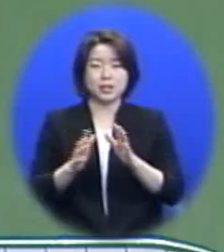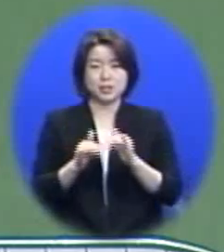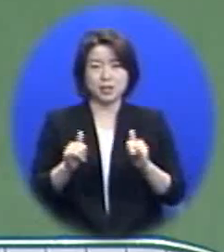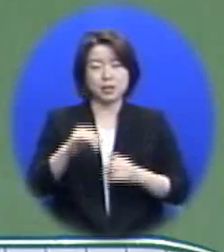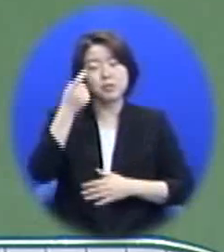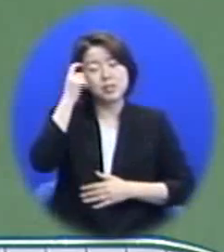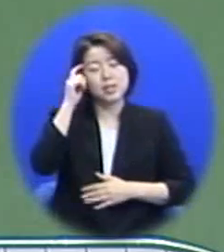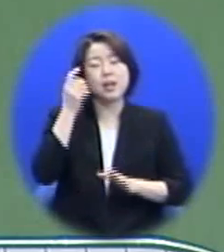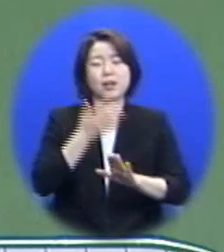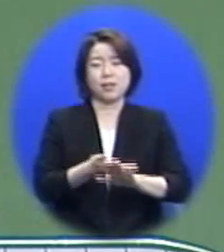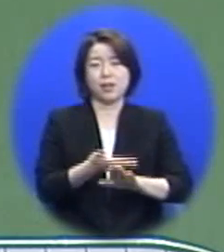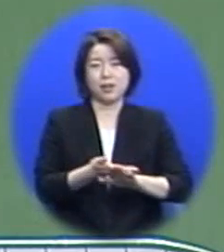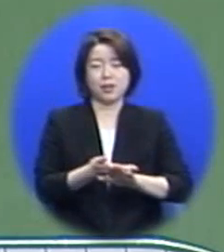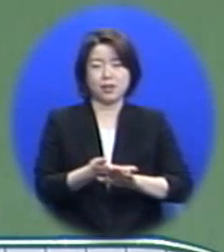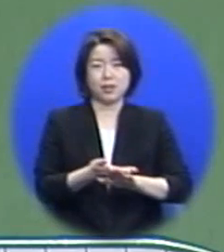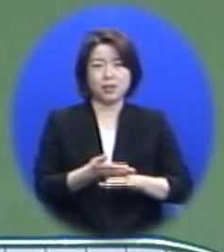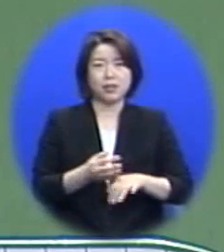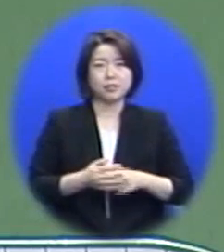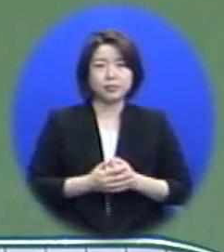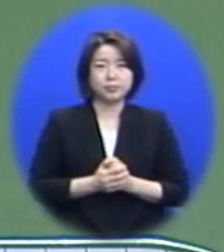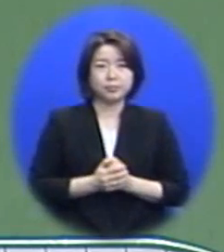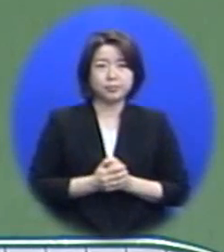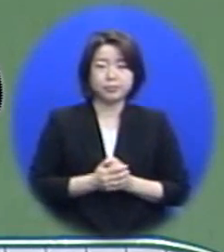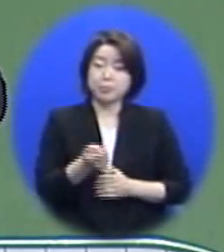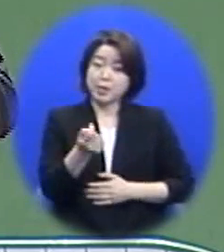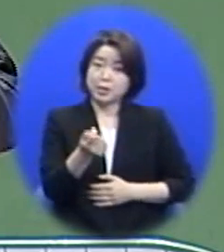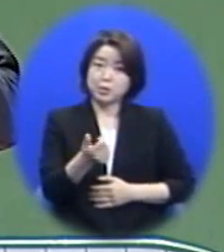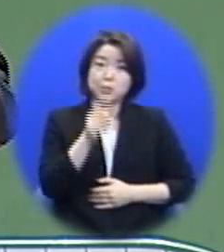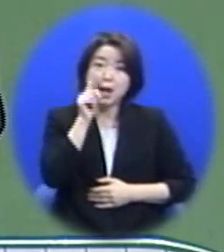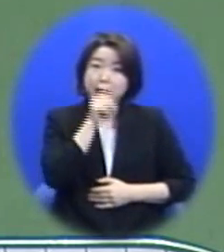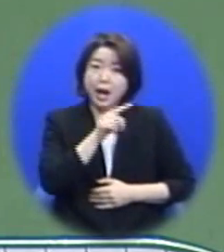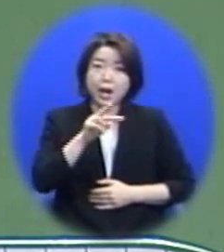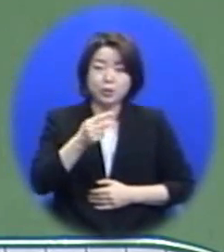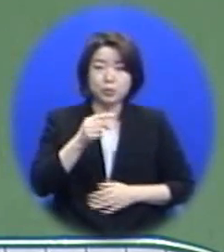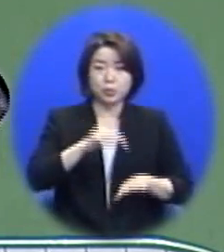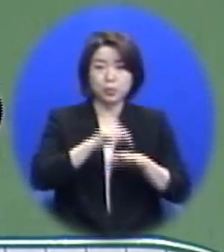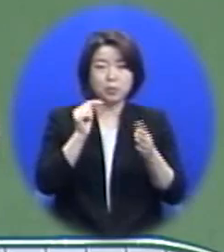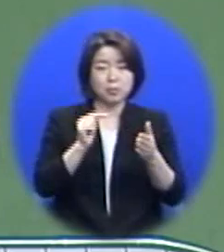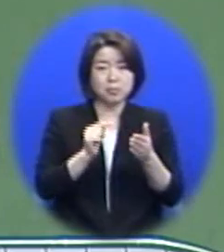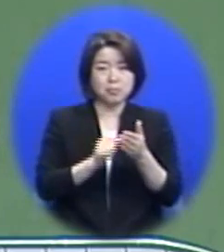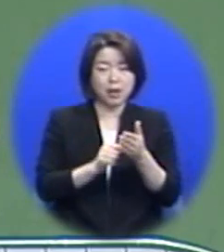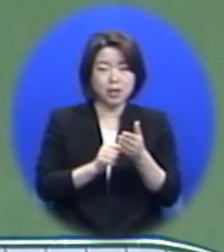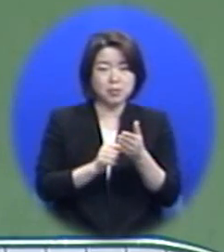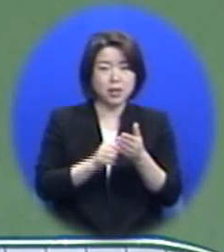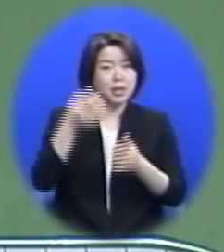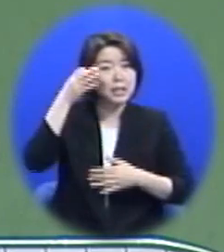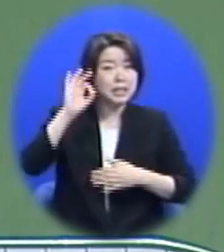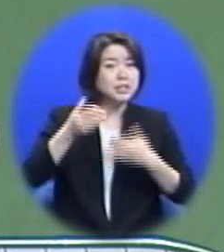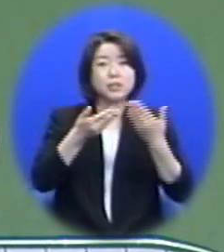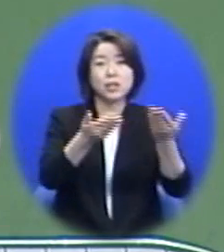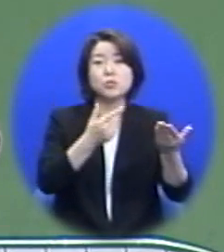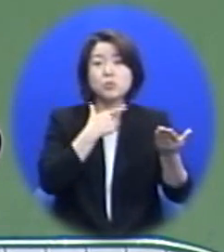생각하는 것이 다릅니다 조그만 악도 마음에 허용하고 싶어하지